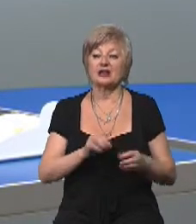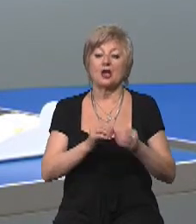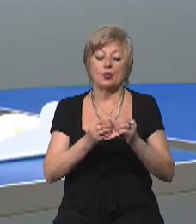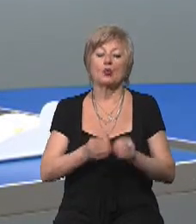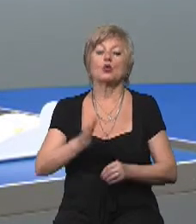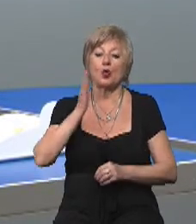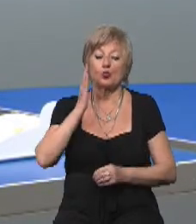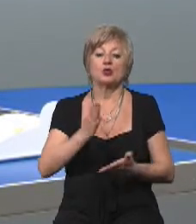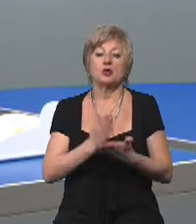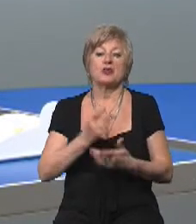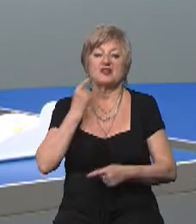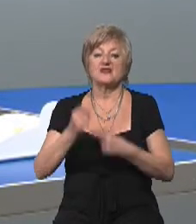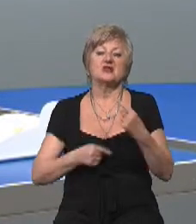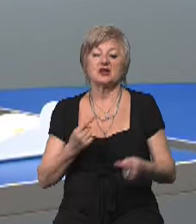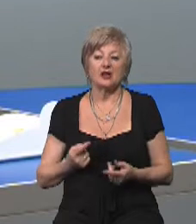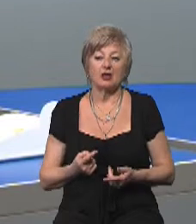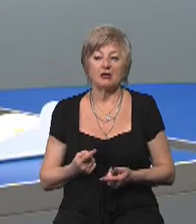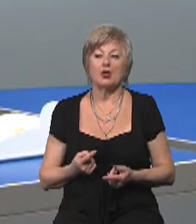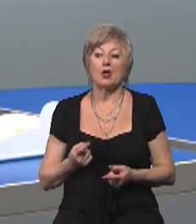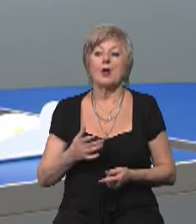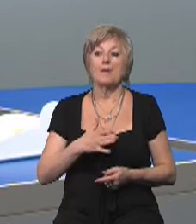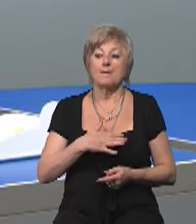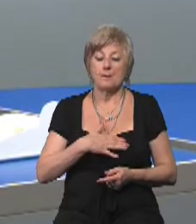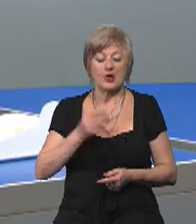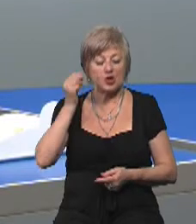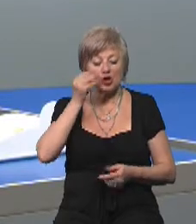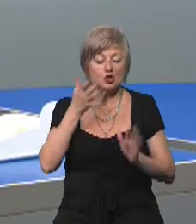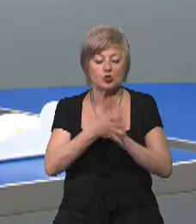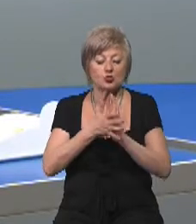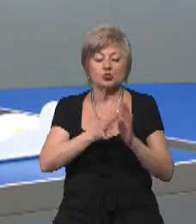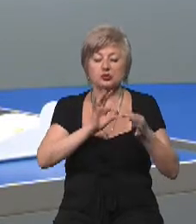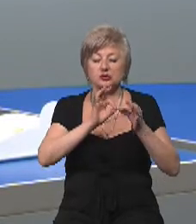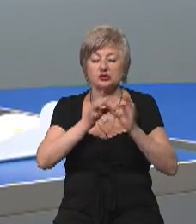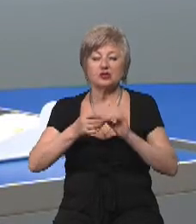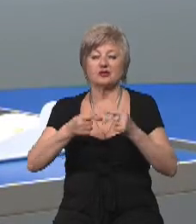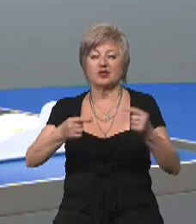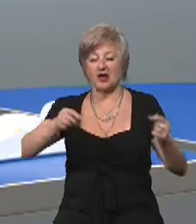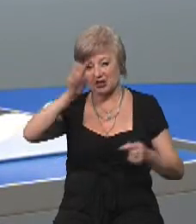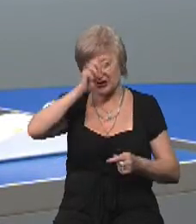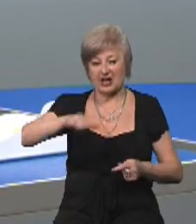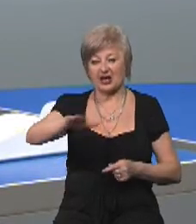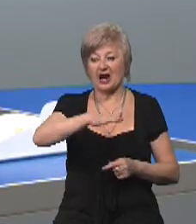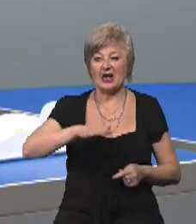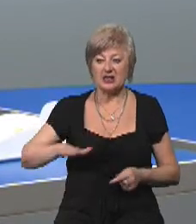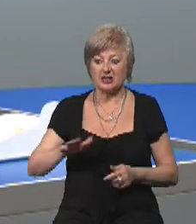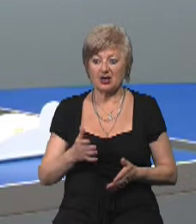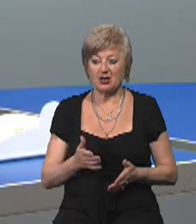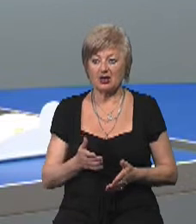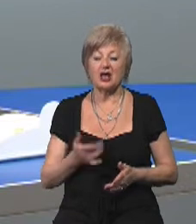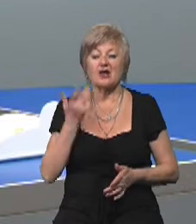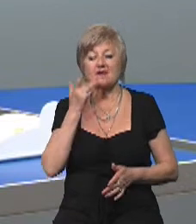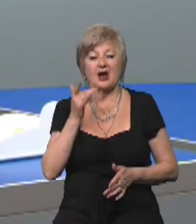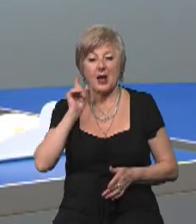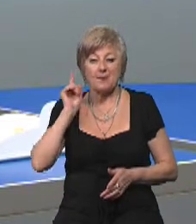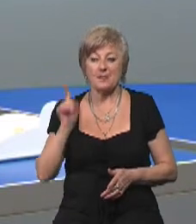буде існувати завжди, бо ми вивчали досвід в багатьох країнах, в тому числі і в